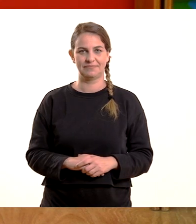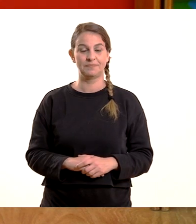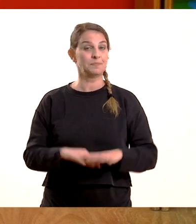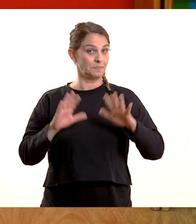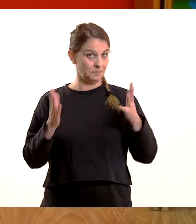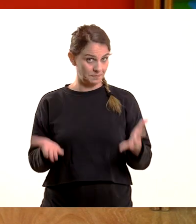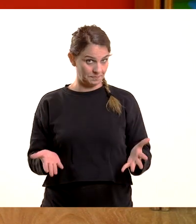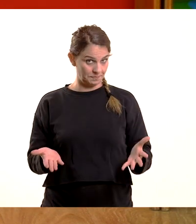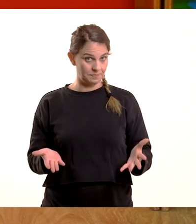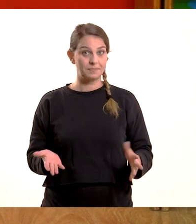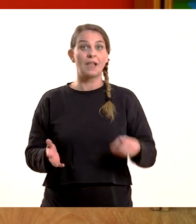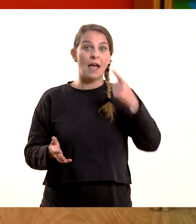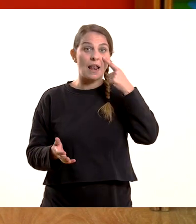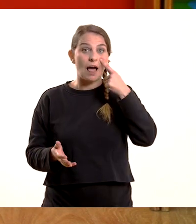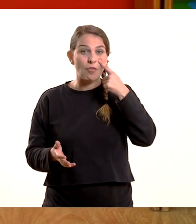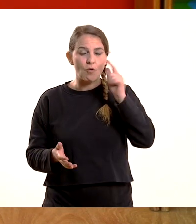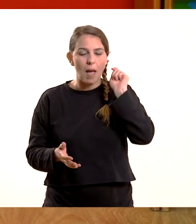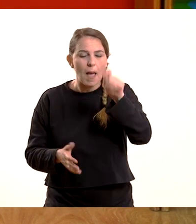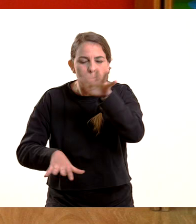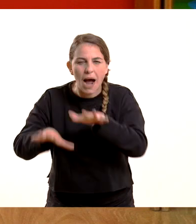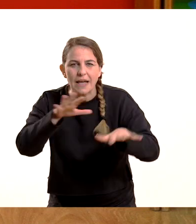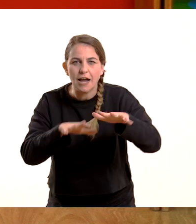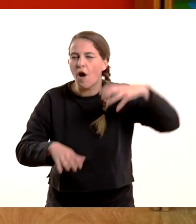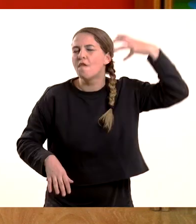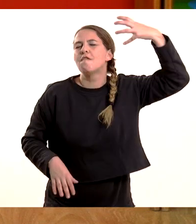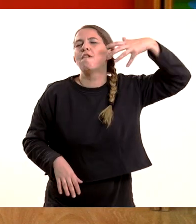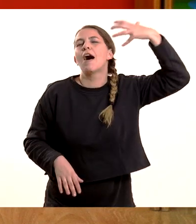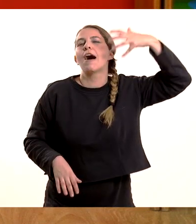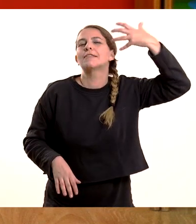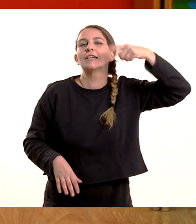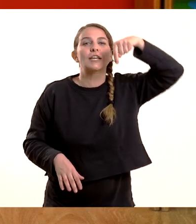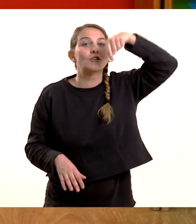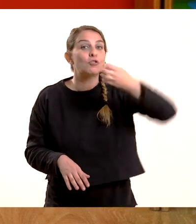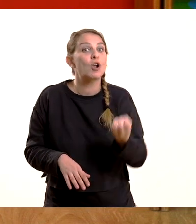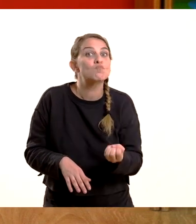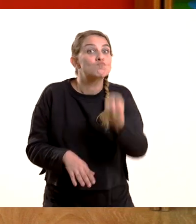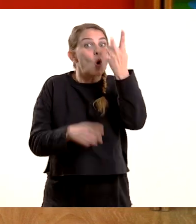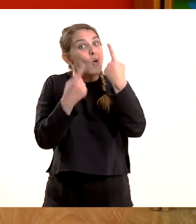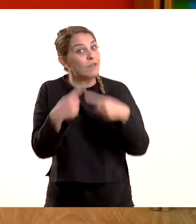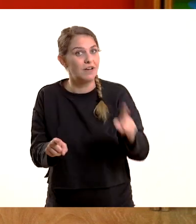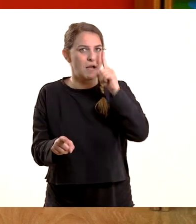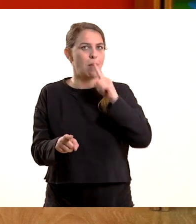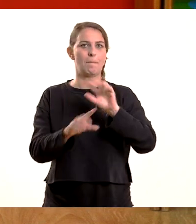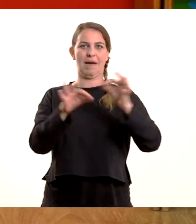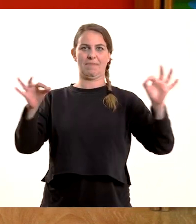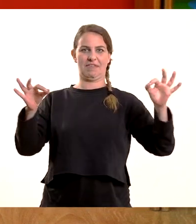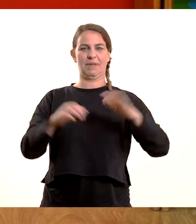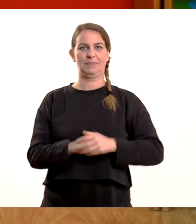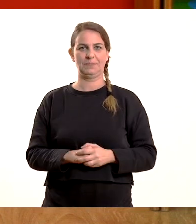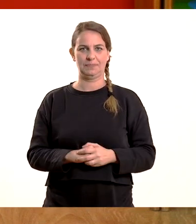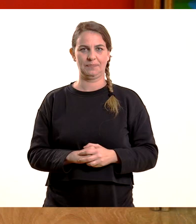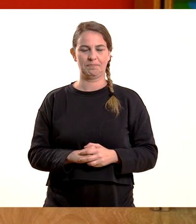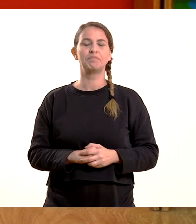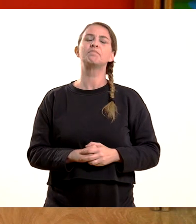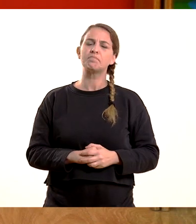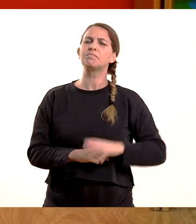Για να βάλουμε όλα τα μαγικά μας, όλη μας τη φαντασία και να δημιουργήσουμε ένα διαφορετικό παραμύθι. Μια